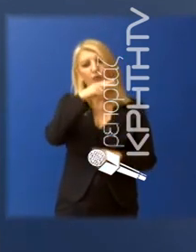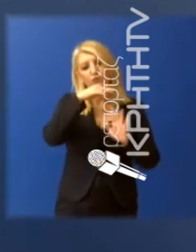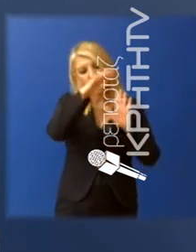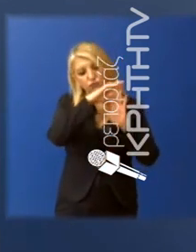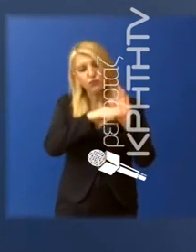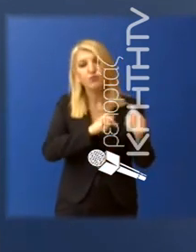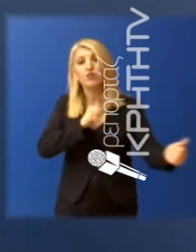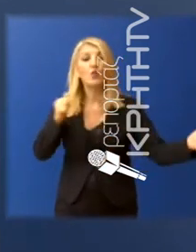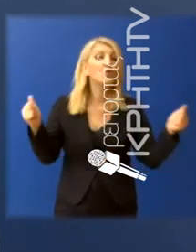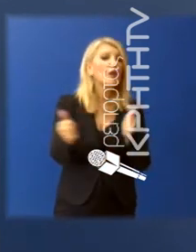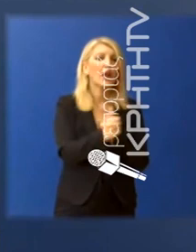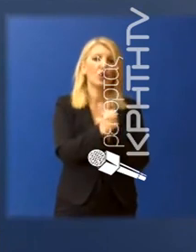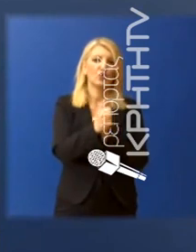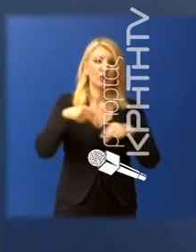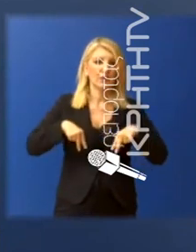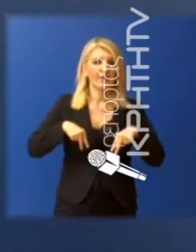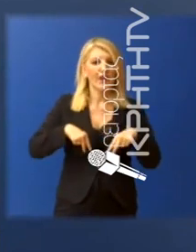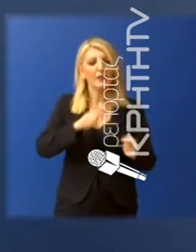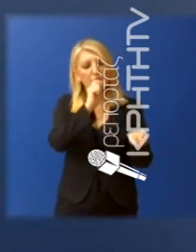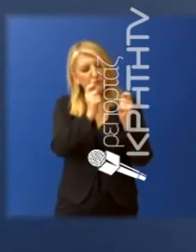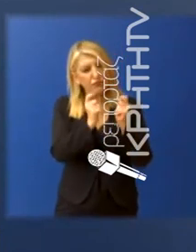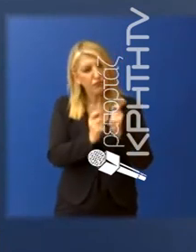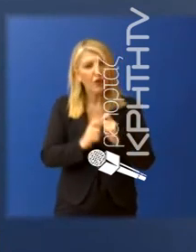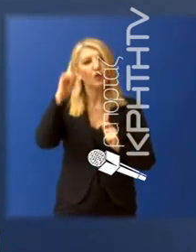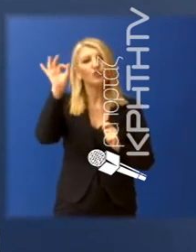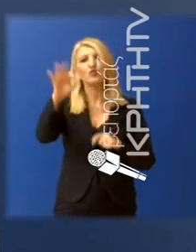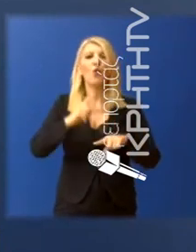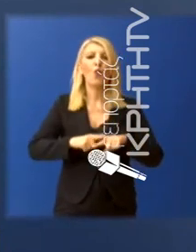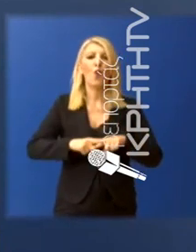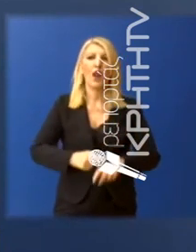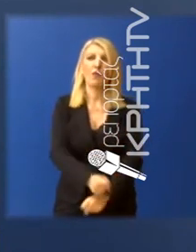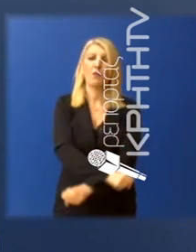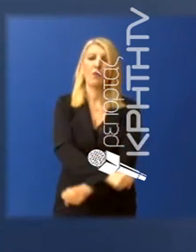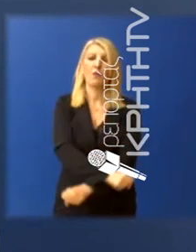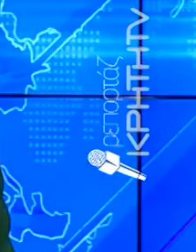περισσότερες μεταρρυθμίσεις και αλλαγές για μια πιο ισχυρή Ελλάδα για όλους τους πολίτες.